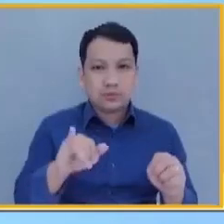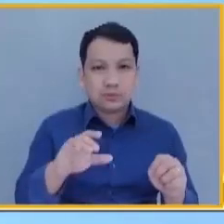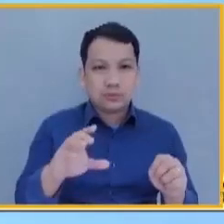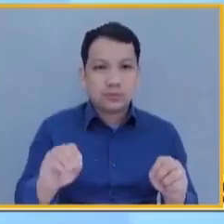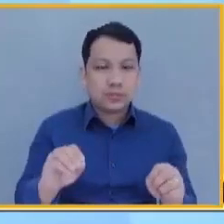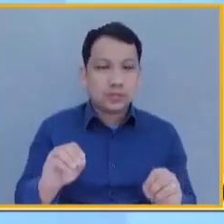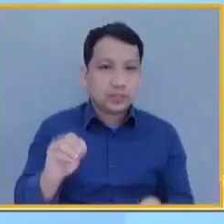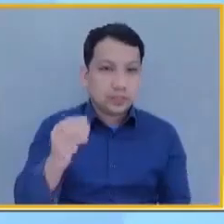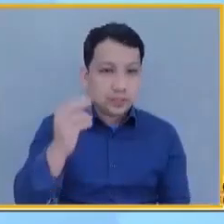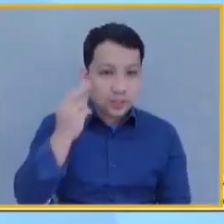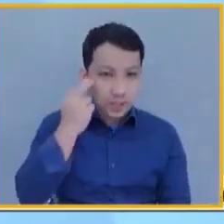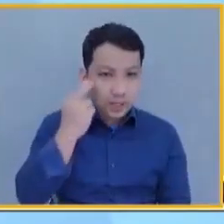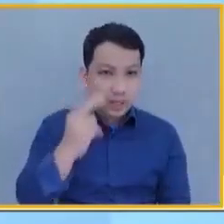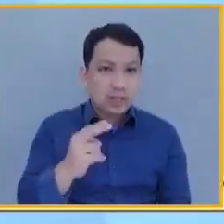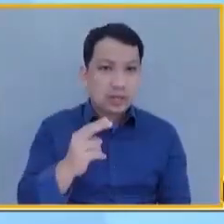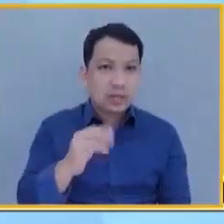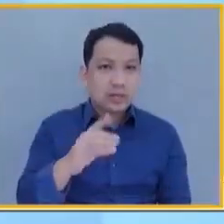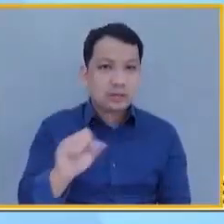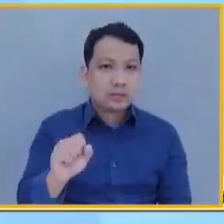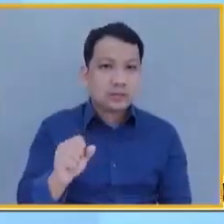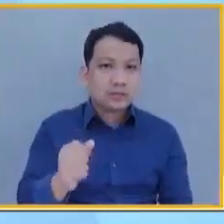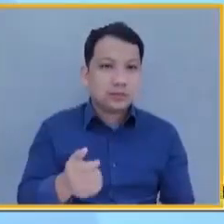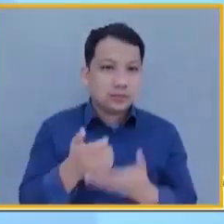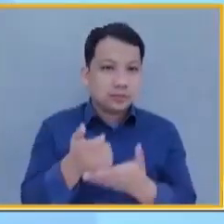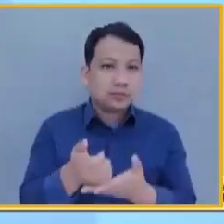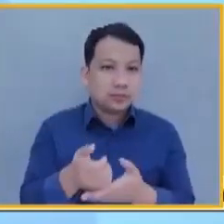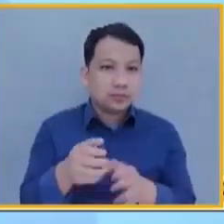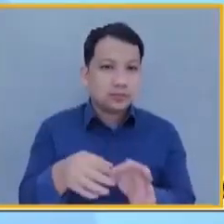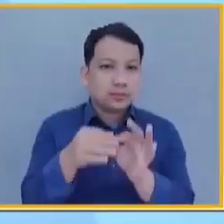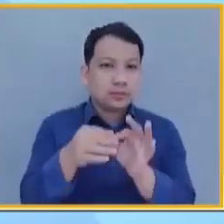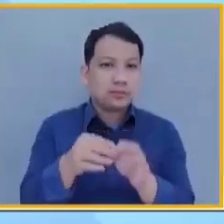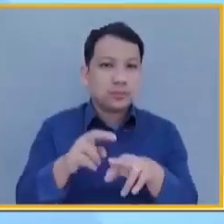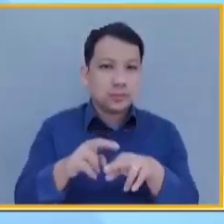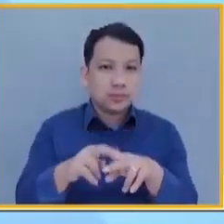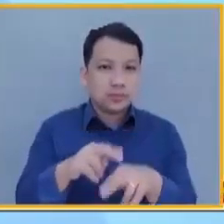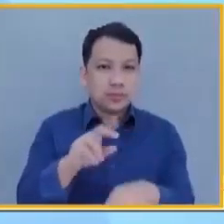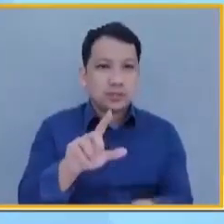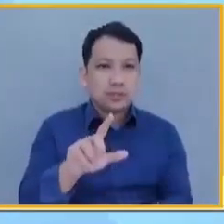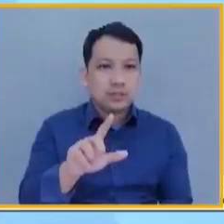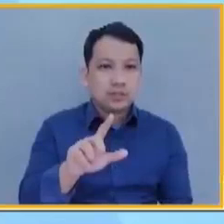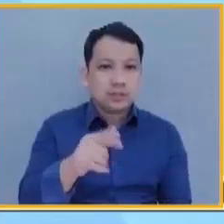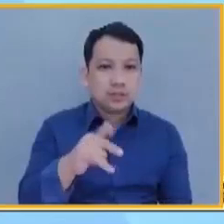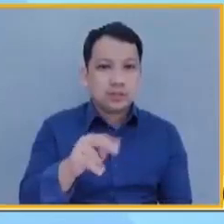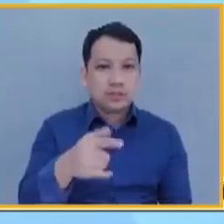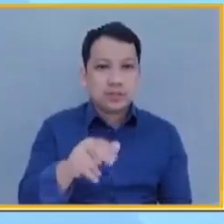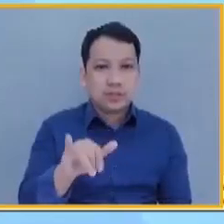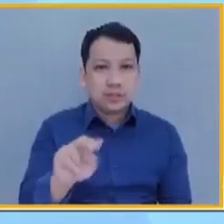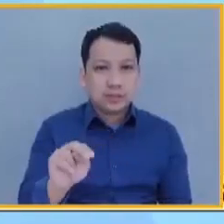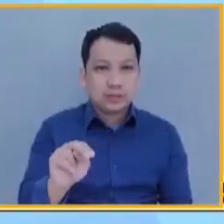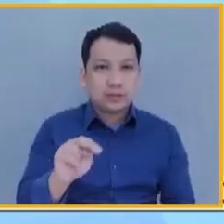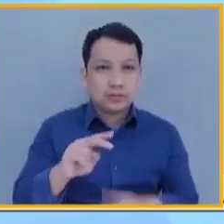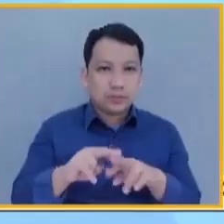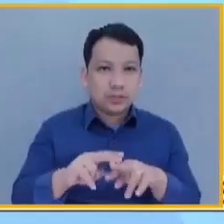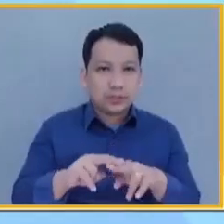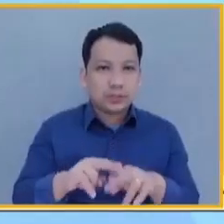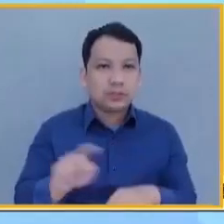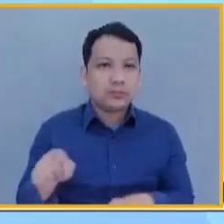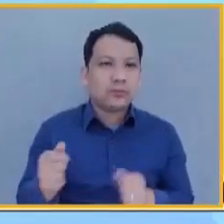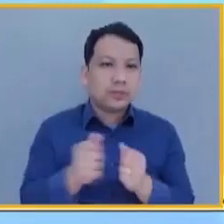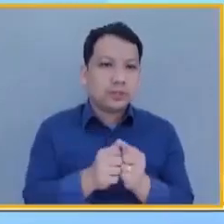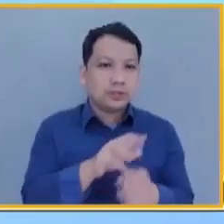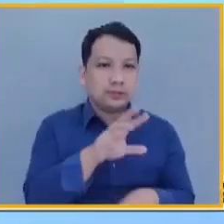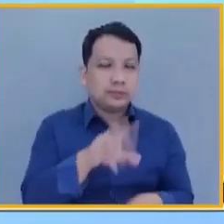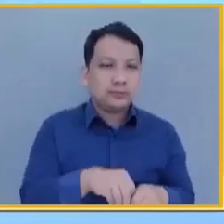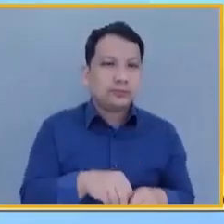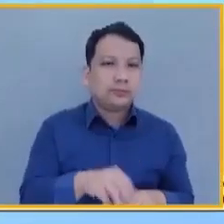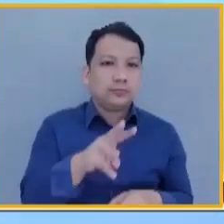Kakdak ang seremonya sa bayan ng Binmalay, Pangasinan. Dumalo rin si Pangasinan Governor Ramon Huico III. Inabot ng OWA